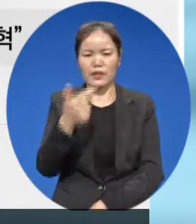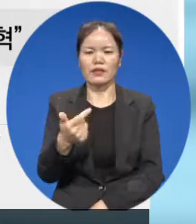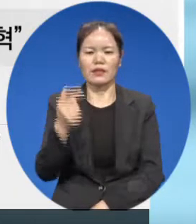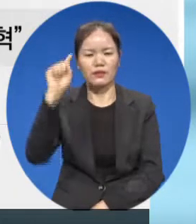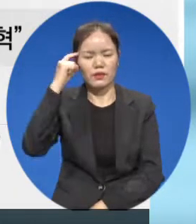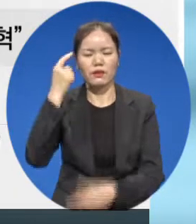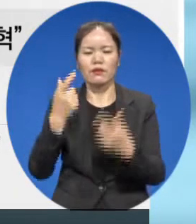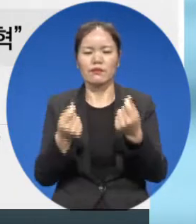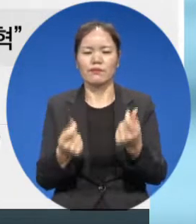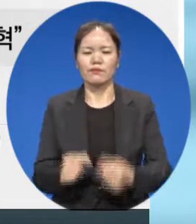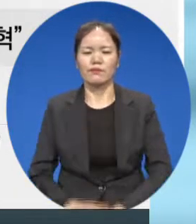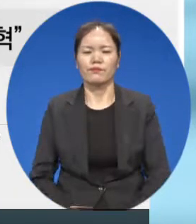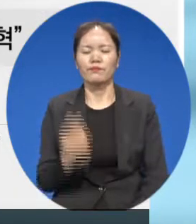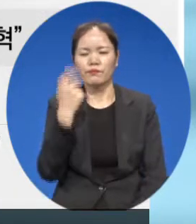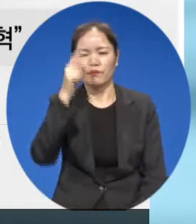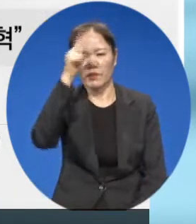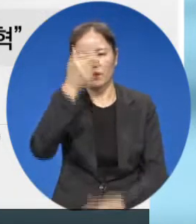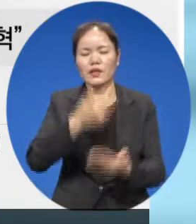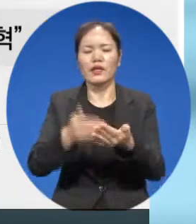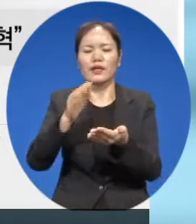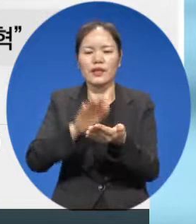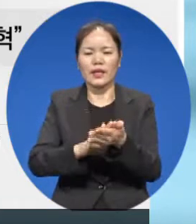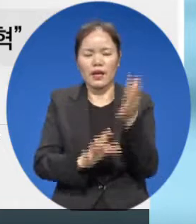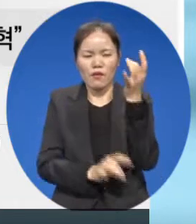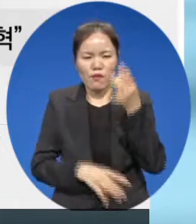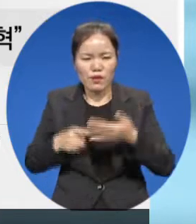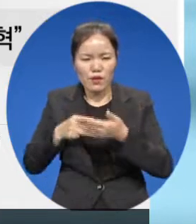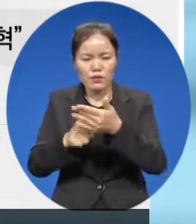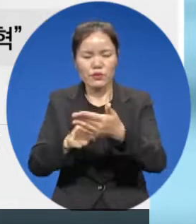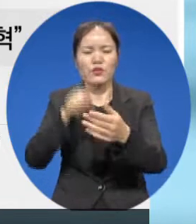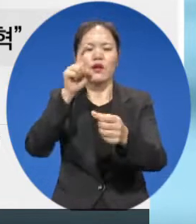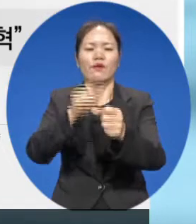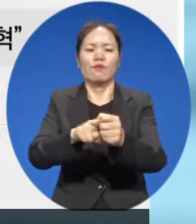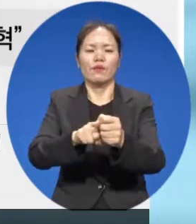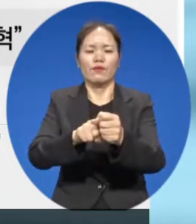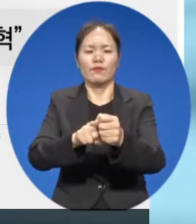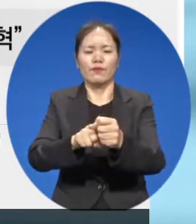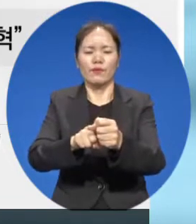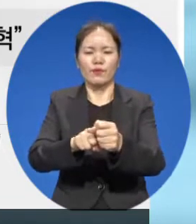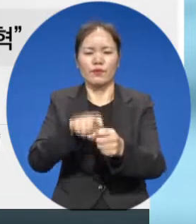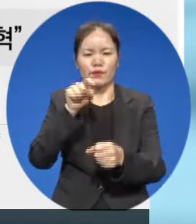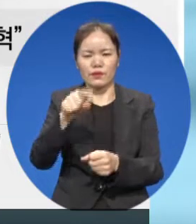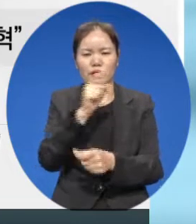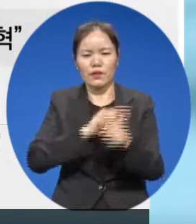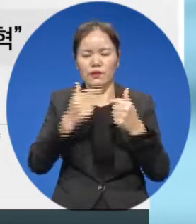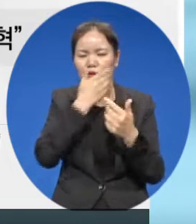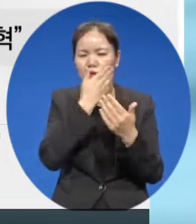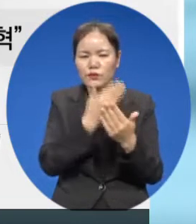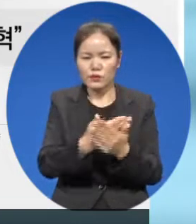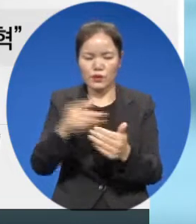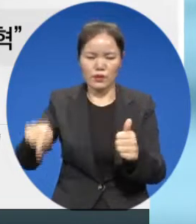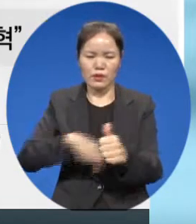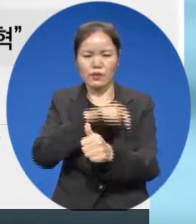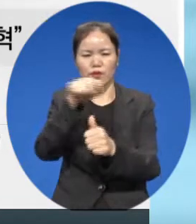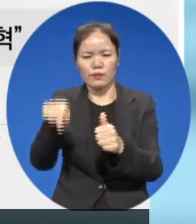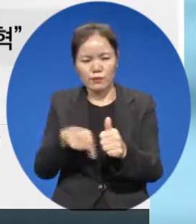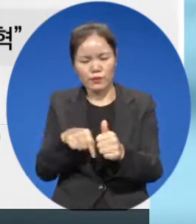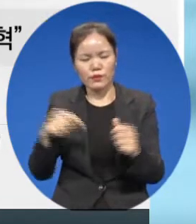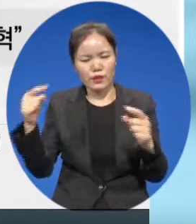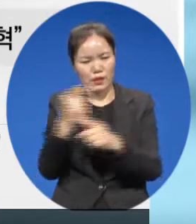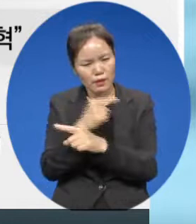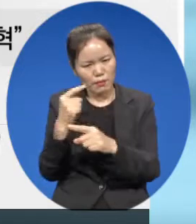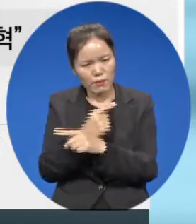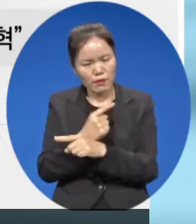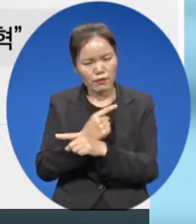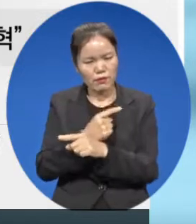같아요 결국 검찰 개혁 이라고 놀래 추진하려고 했던 목표 이 목표가 중요하다고 이제 여론을 일정 부분 좀 바꿀